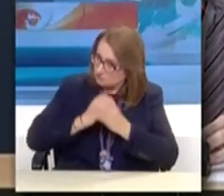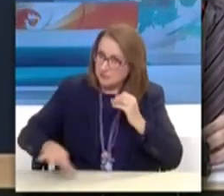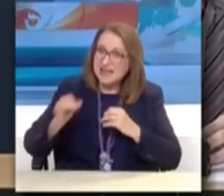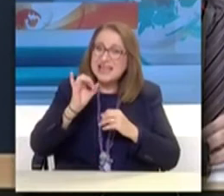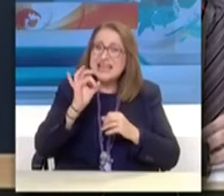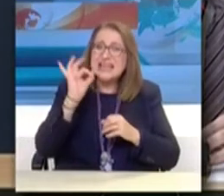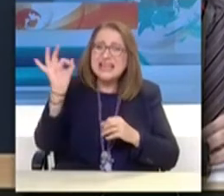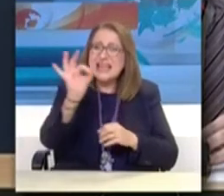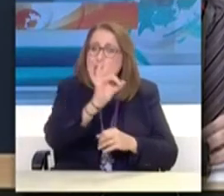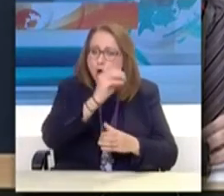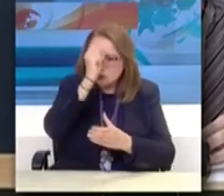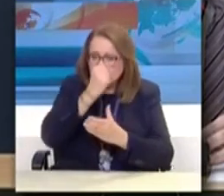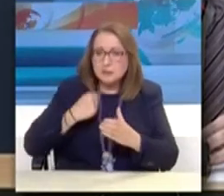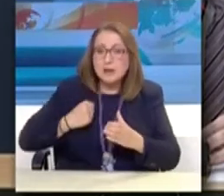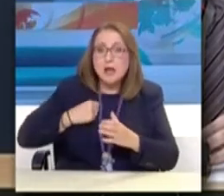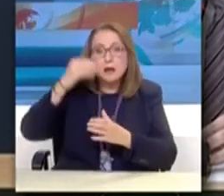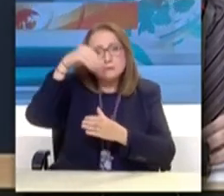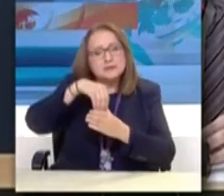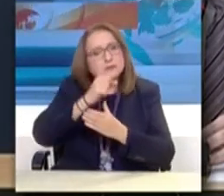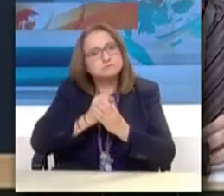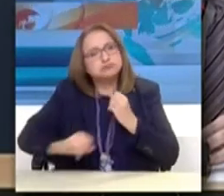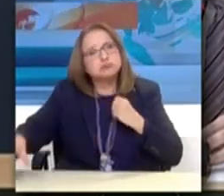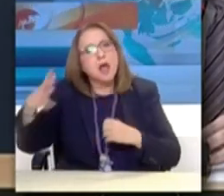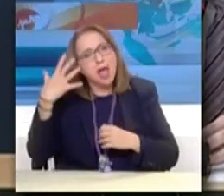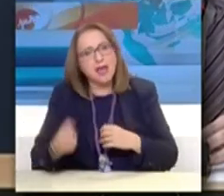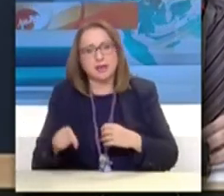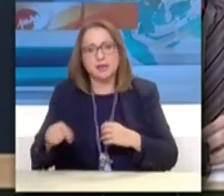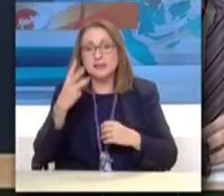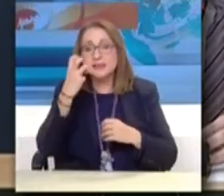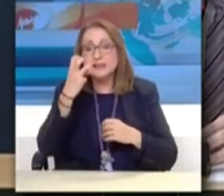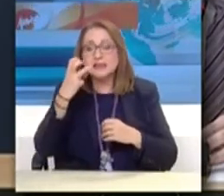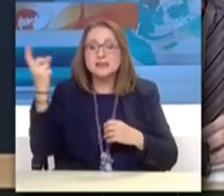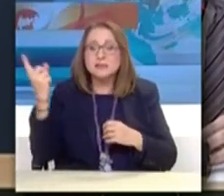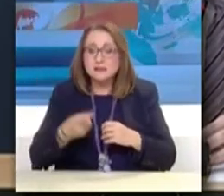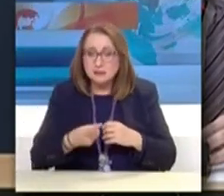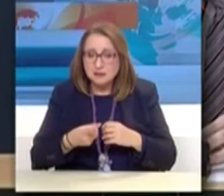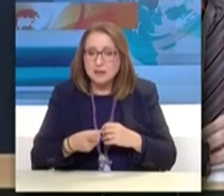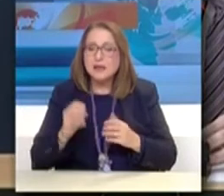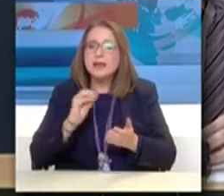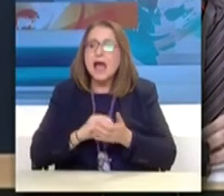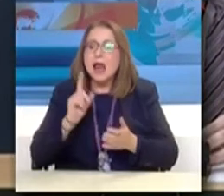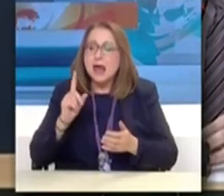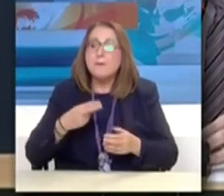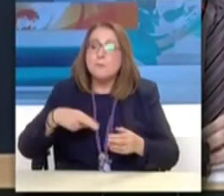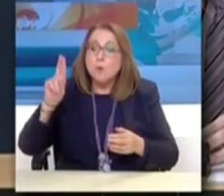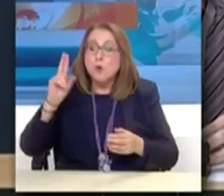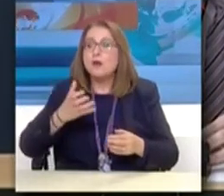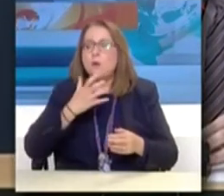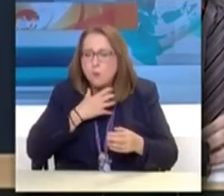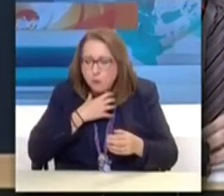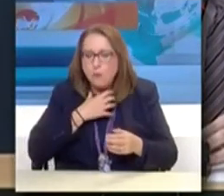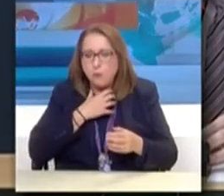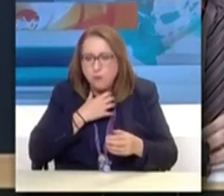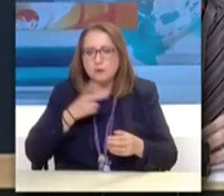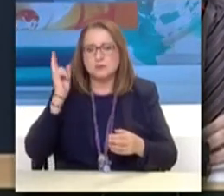των ανθρώπων. Το σημαντικότερο όμως μέτρο είναι οι κανόνες υγιεινής των χεριών και η υγιεινή του βήχα. Δηλαδή να έχουν μια μάσκα, να μην